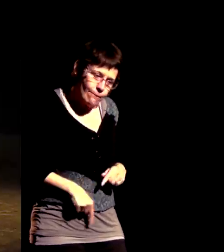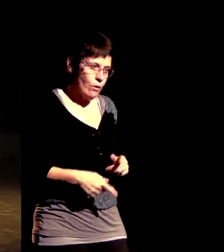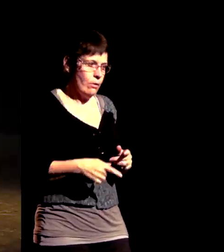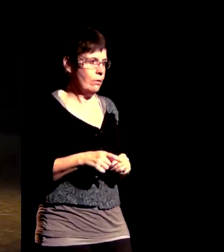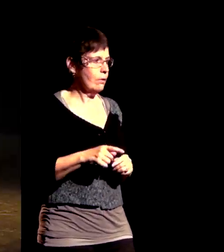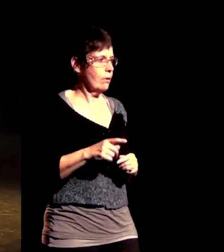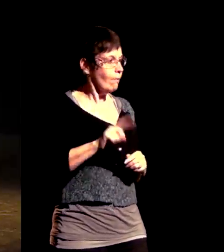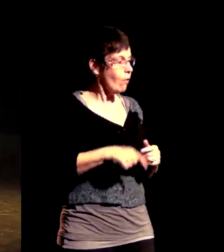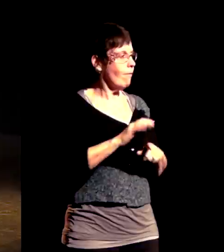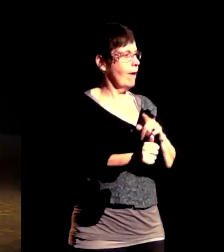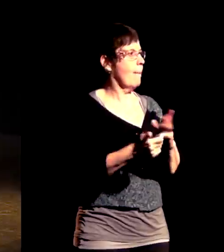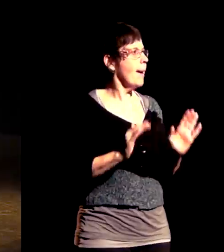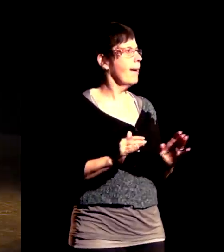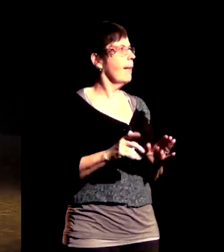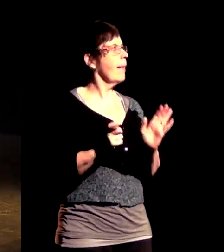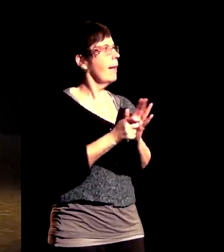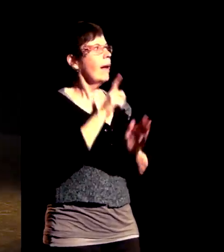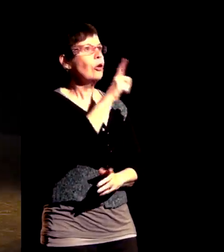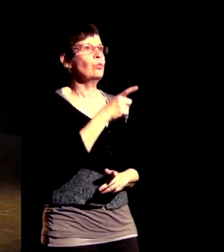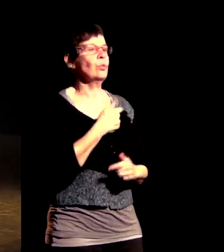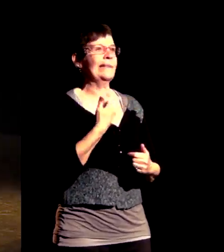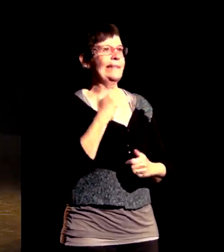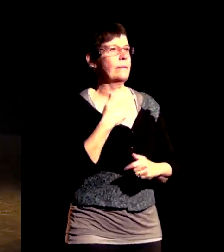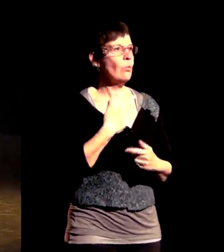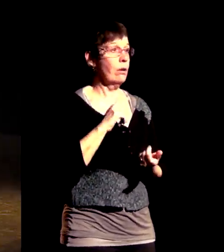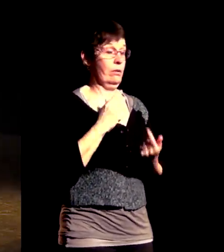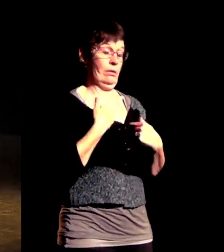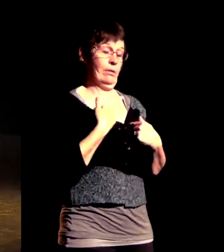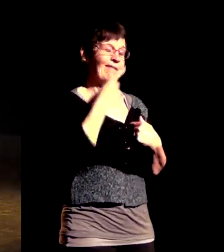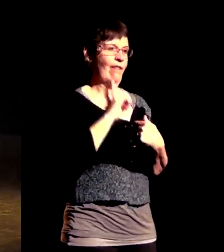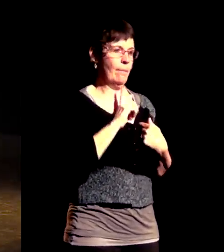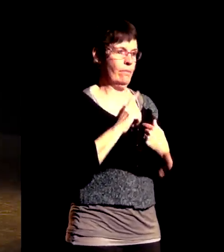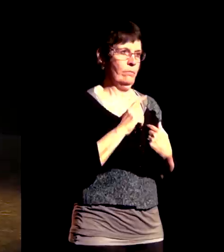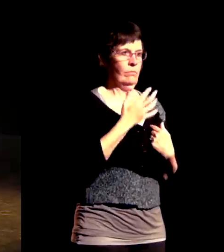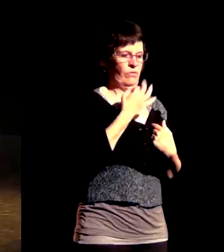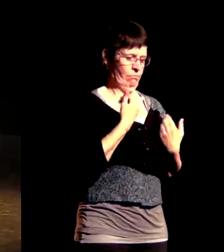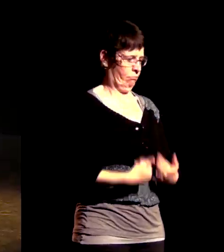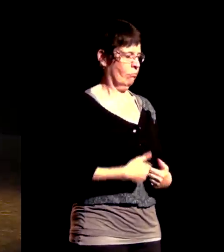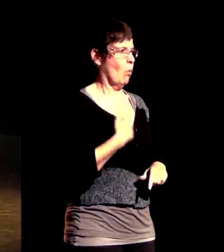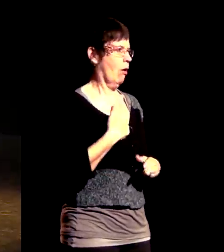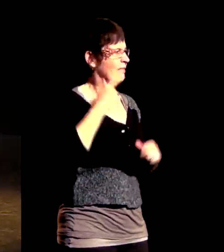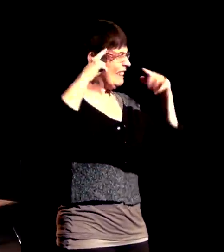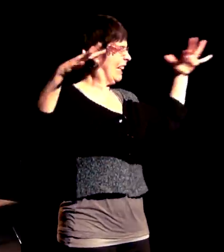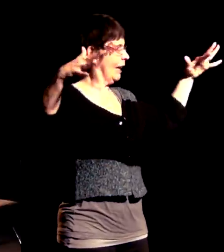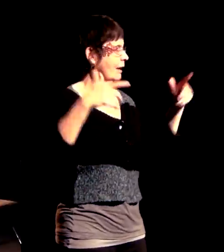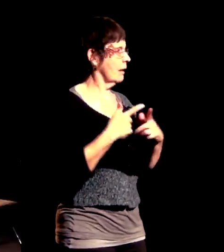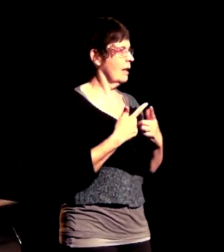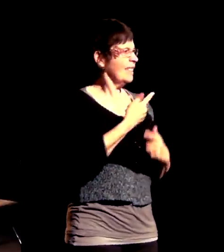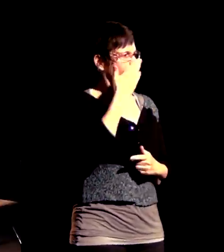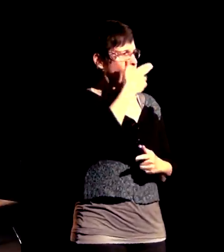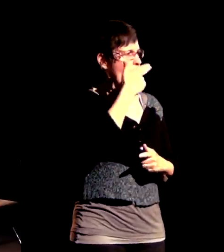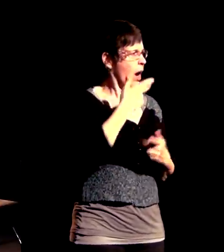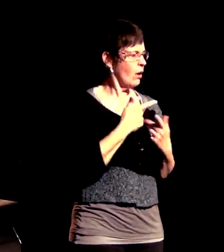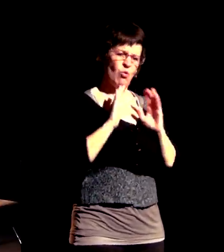suis rendu compte que si j'étais une femme, on me traiterait d'hystérique. Si j'étais un noir, on me traiterait de communautariste. Si j'étais une femme voilée, il